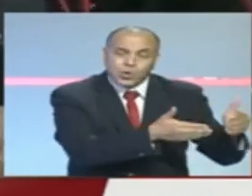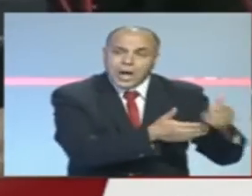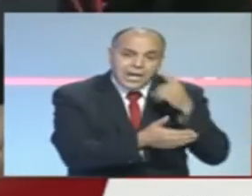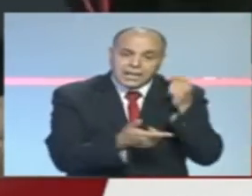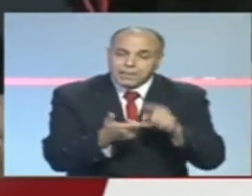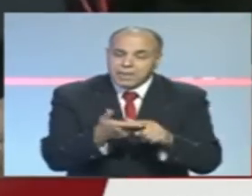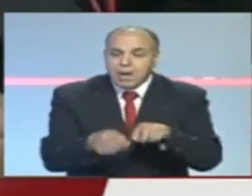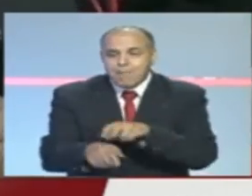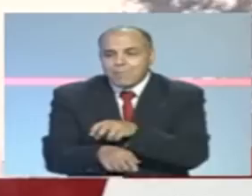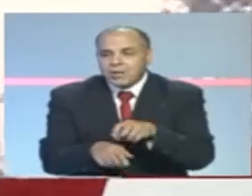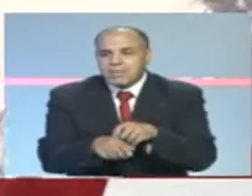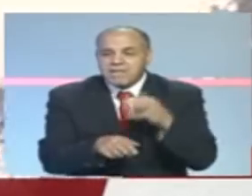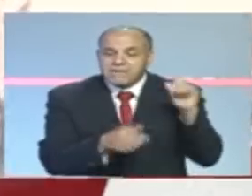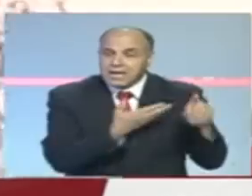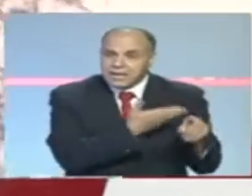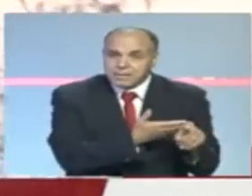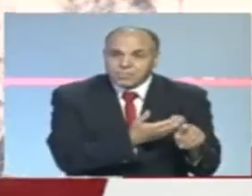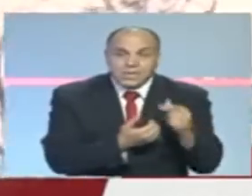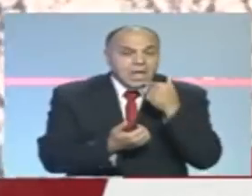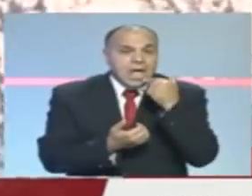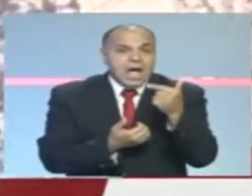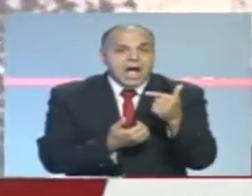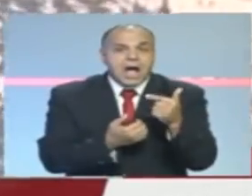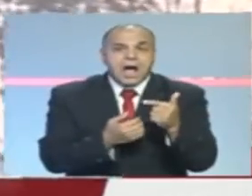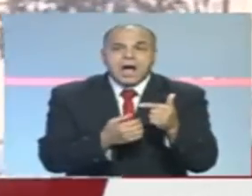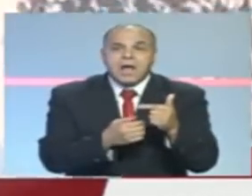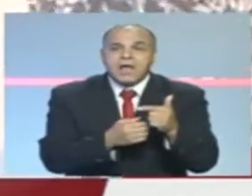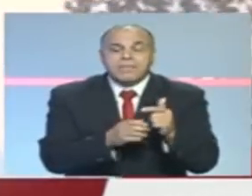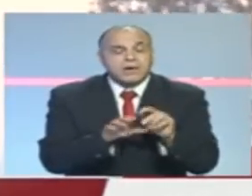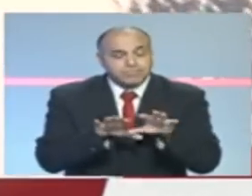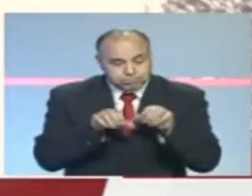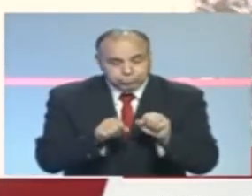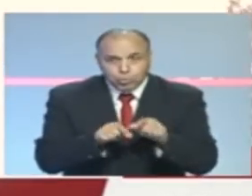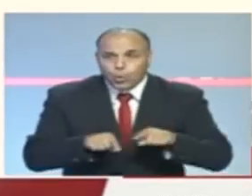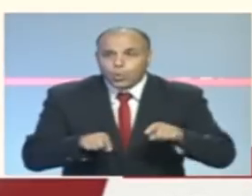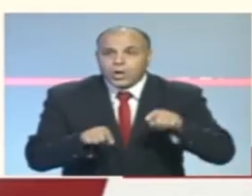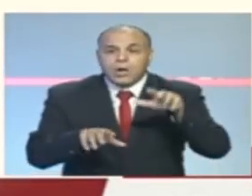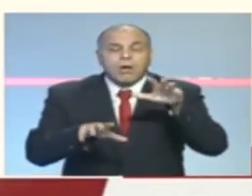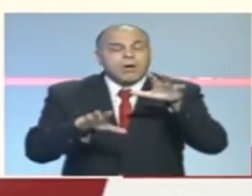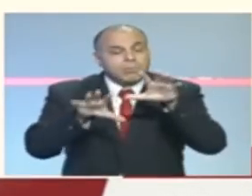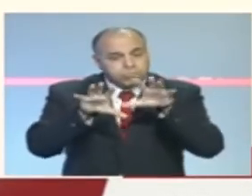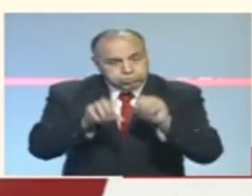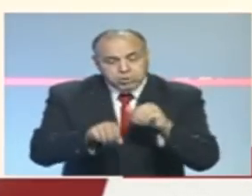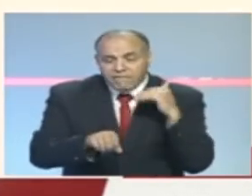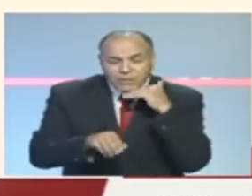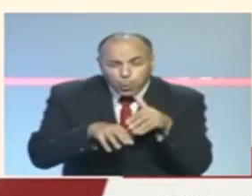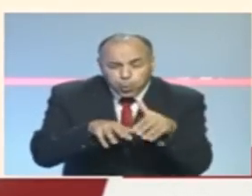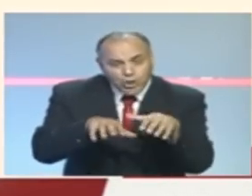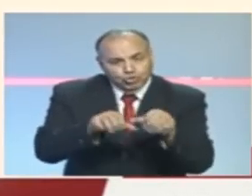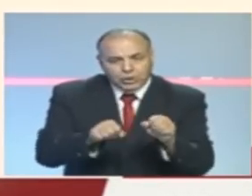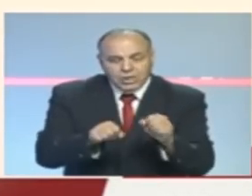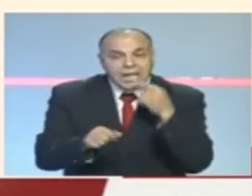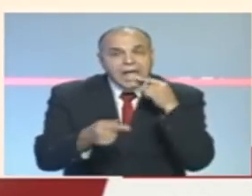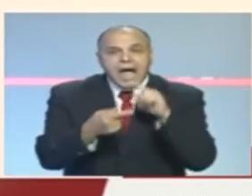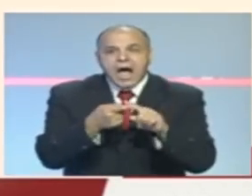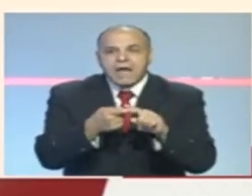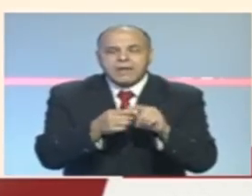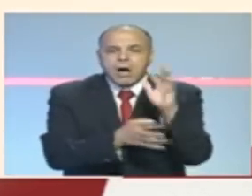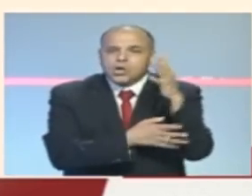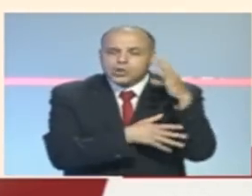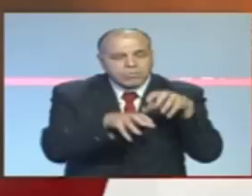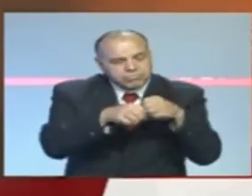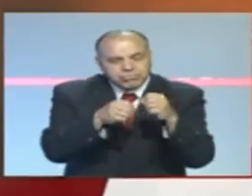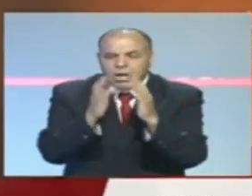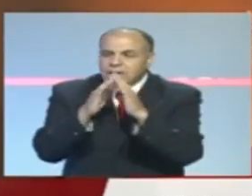من معتمديه فريانه وامام استحاله السيطره على نهيب النيران القويه والسريعه التي التهمت الاشجار